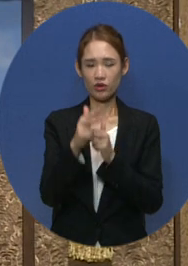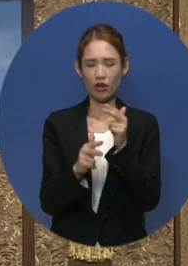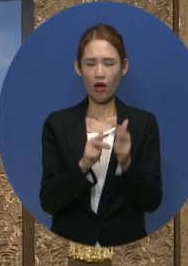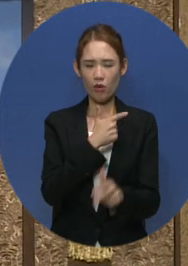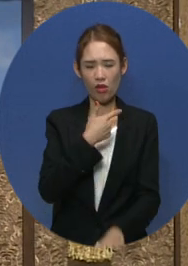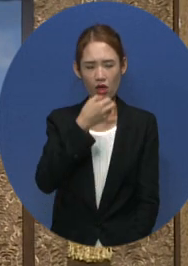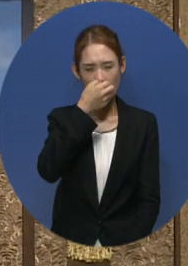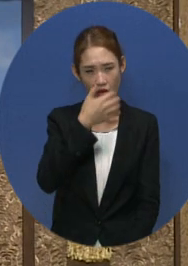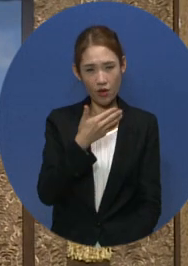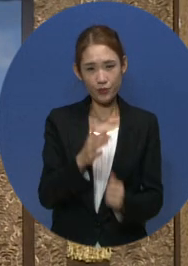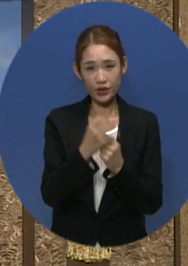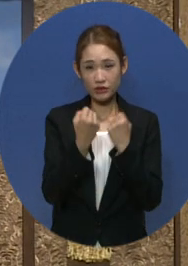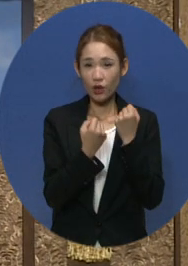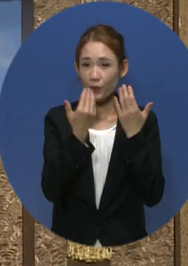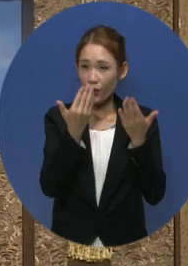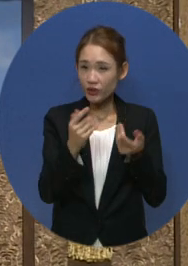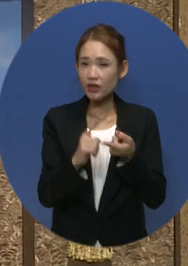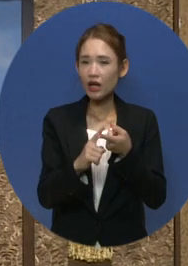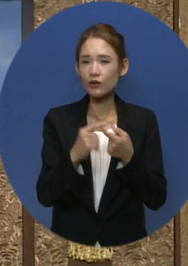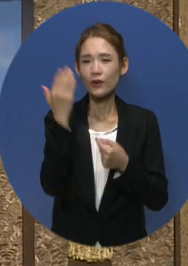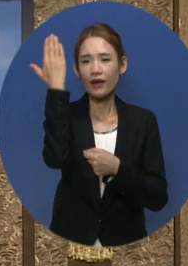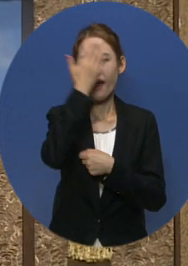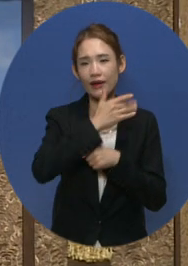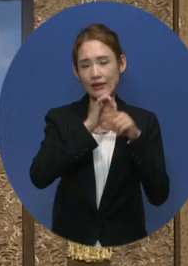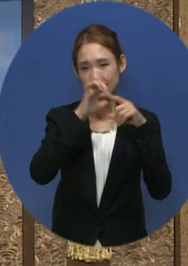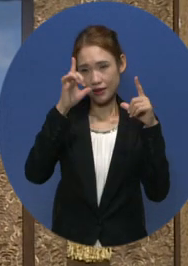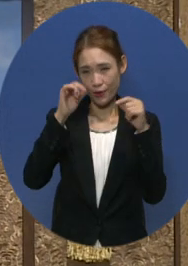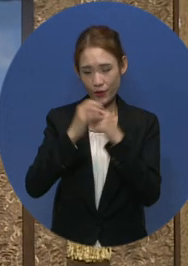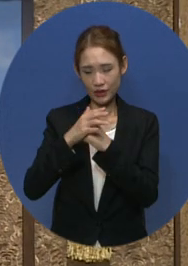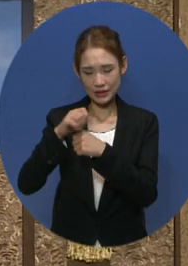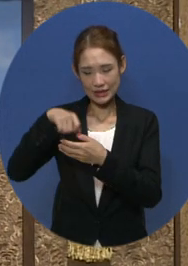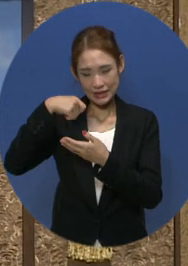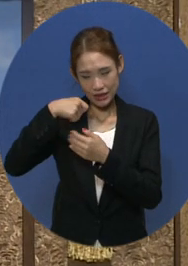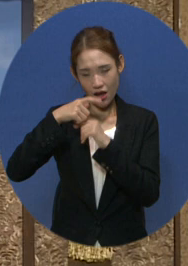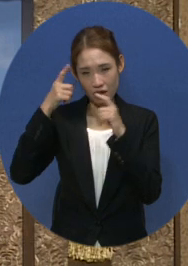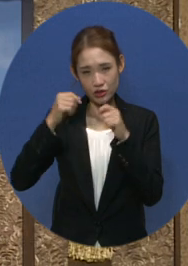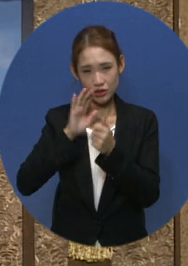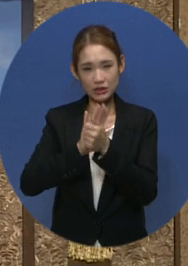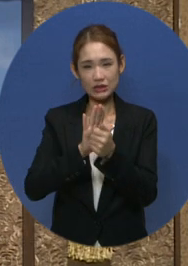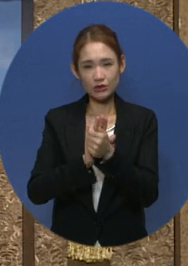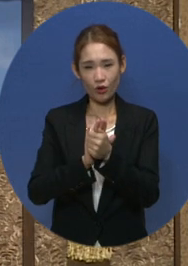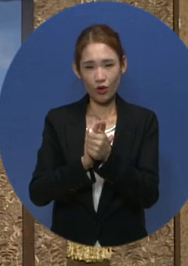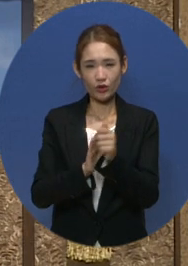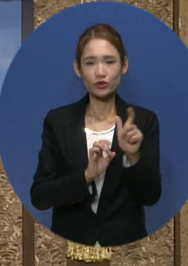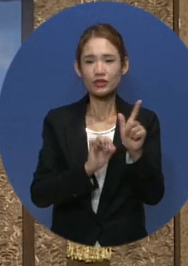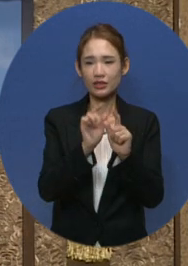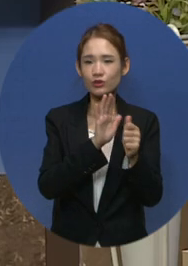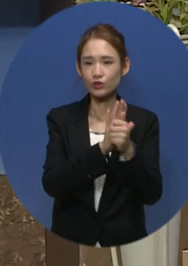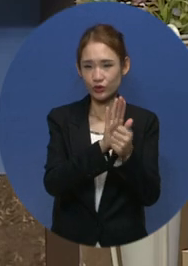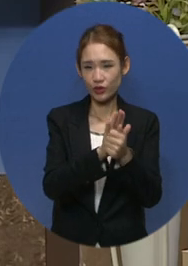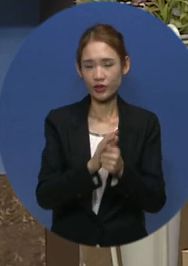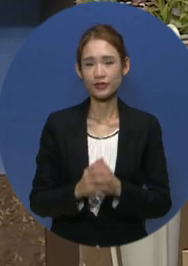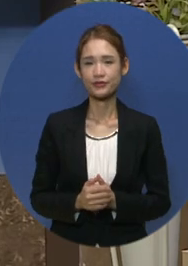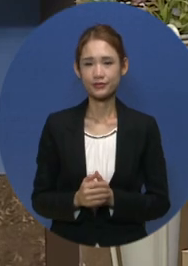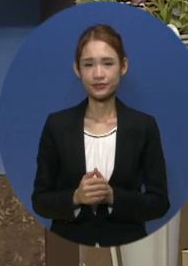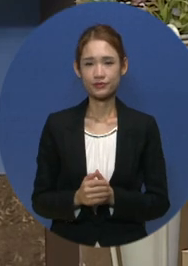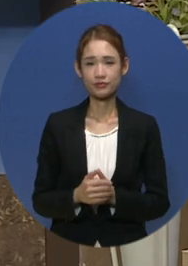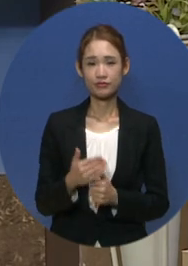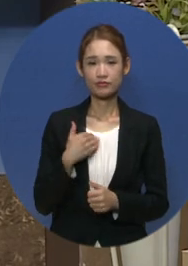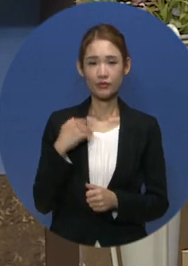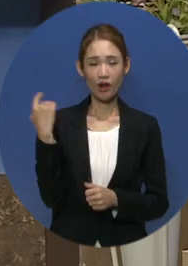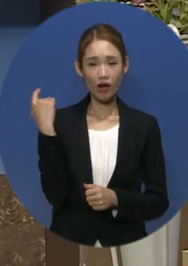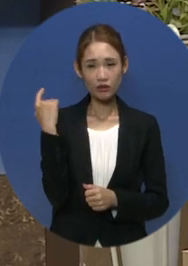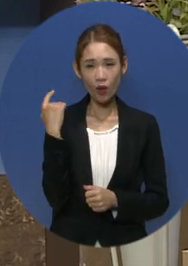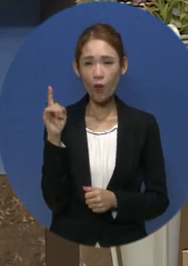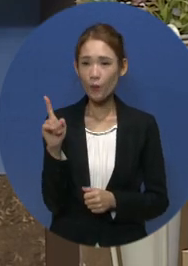힘들어서 네. 아까 말씀드린 이제 위생키트, 식량키트 그런 것들을 위주로 지원을 하고 있습니다. 그리고 또 제가 듣기로는